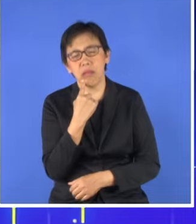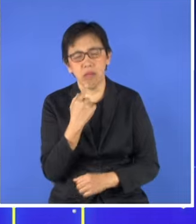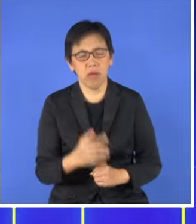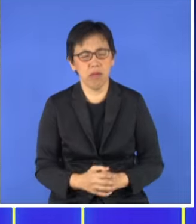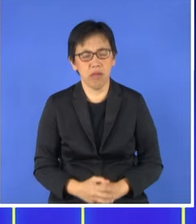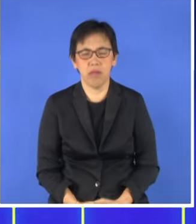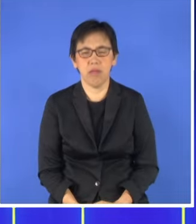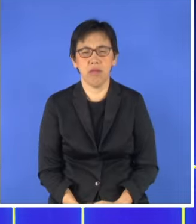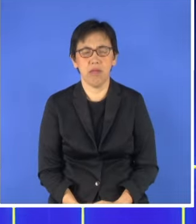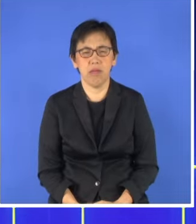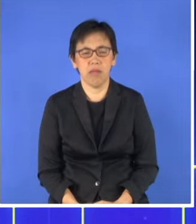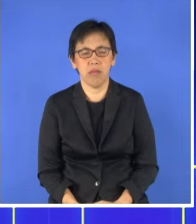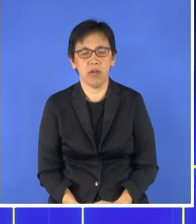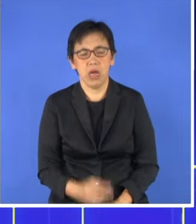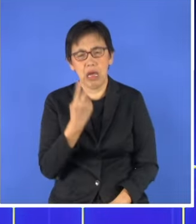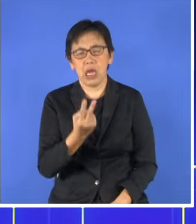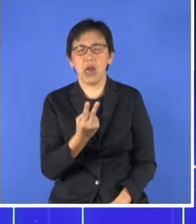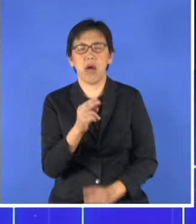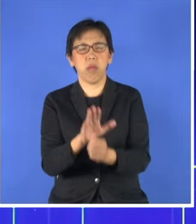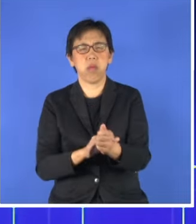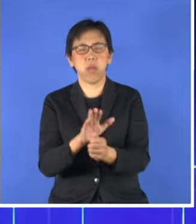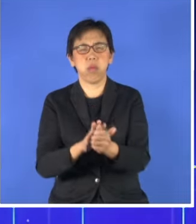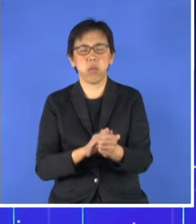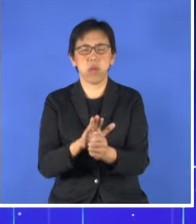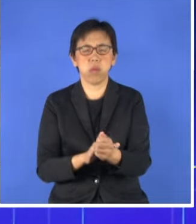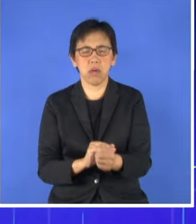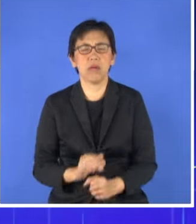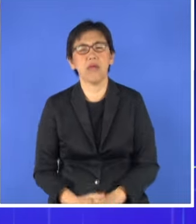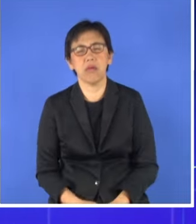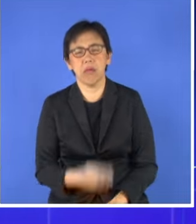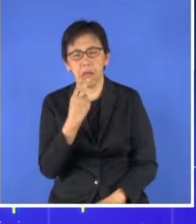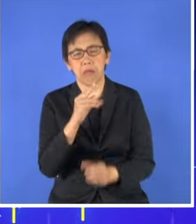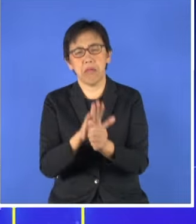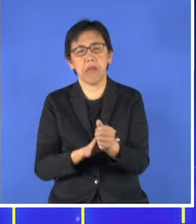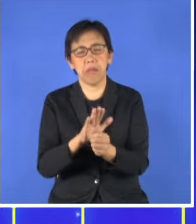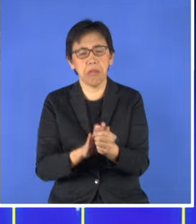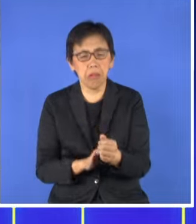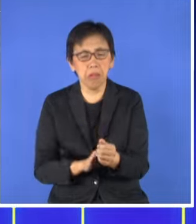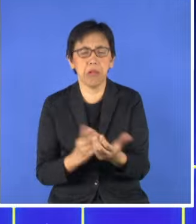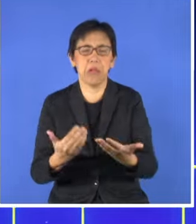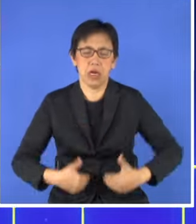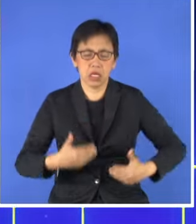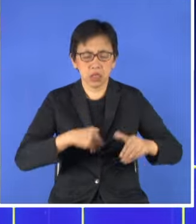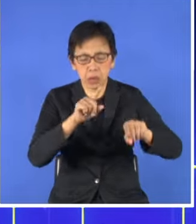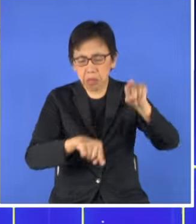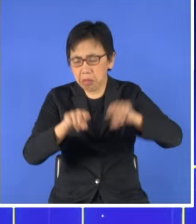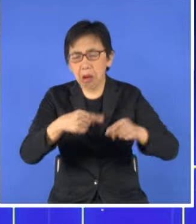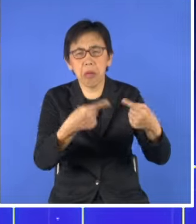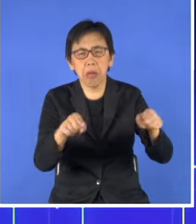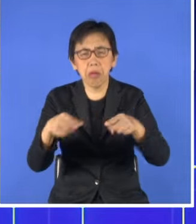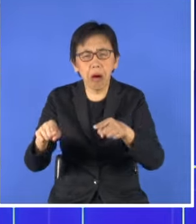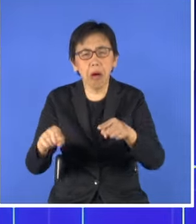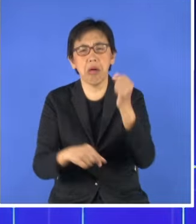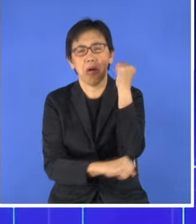ตาหน่อยน้องก็เห็นน้องแล้วก็สงสารค่ะเห็นใจคือเออด้วยเงื่อนไขของชีวิตคนเรามันไม่เหมือนกันคุณผู้ชม